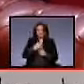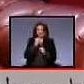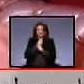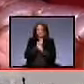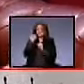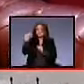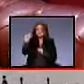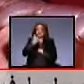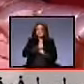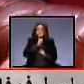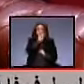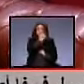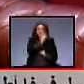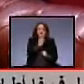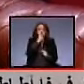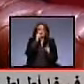دي نقطة، فكرة القهر،